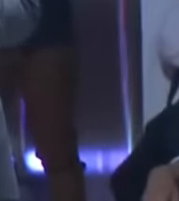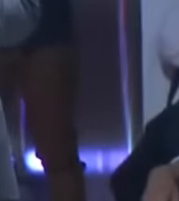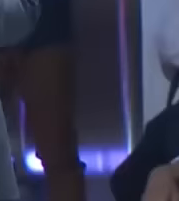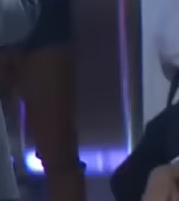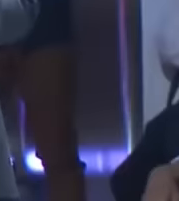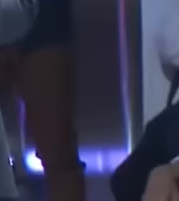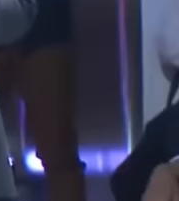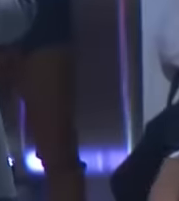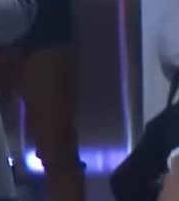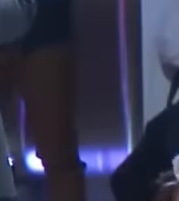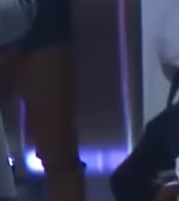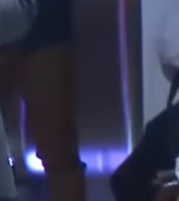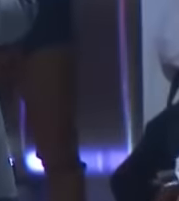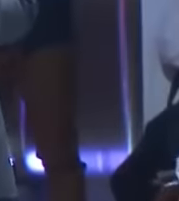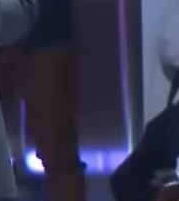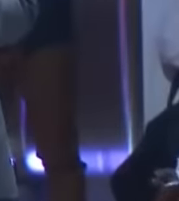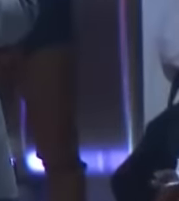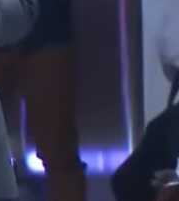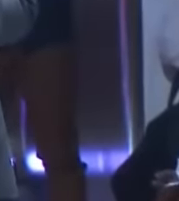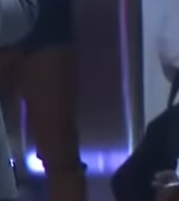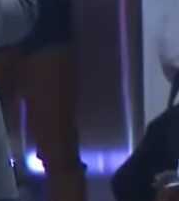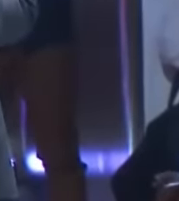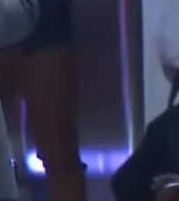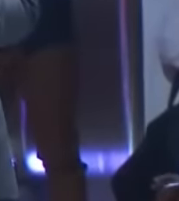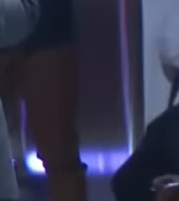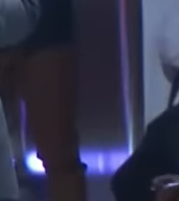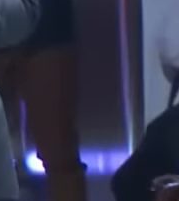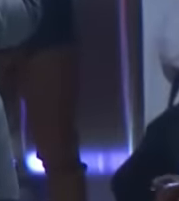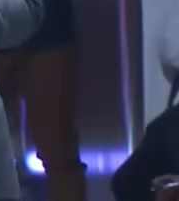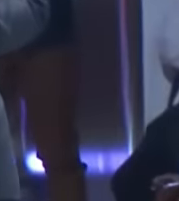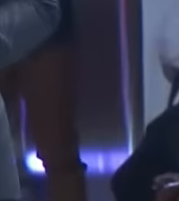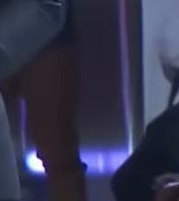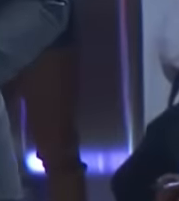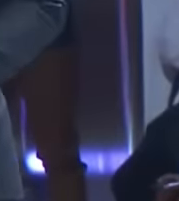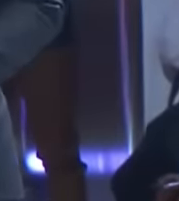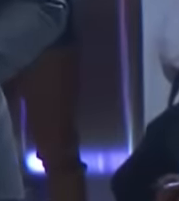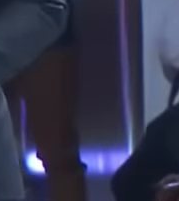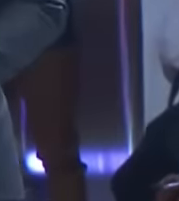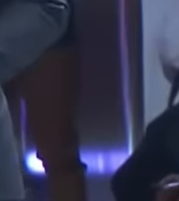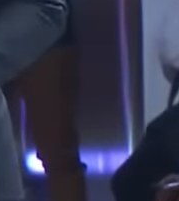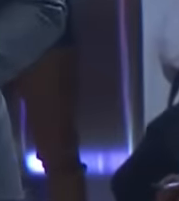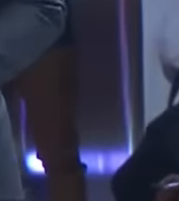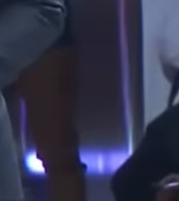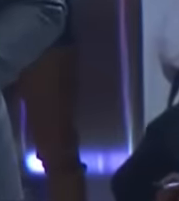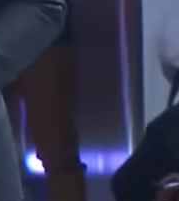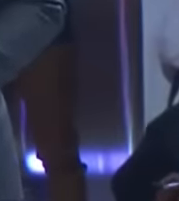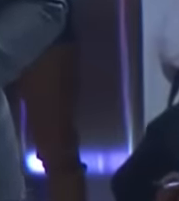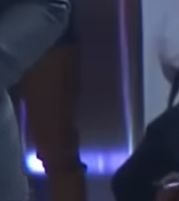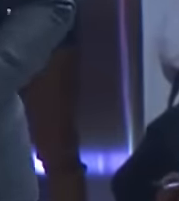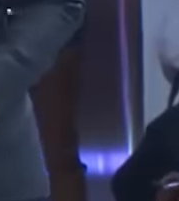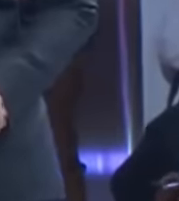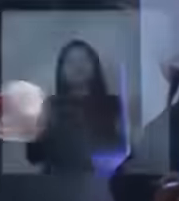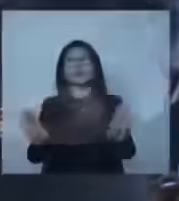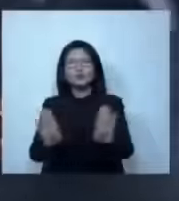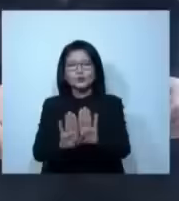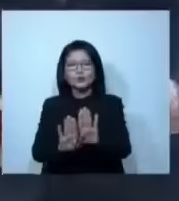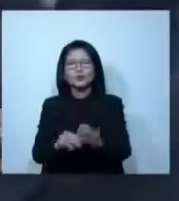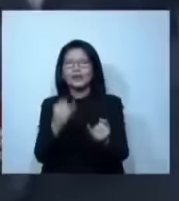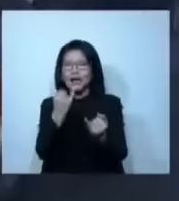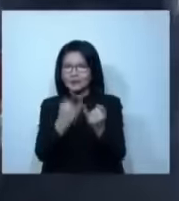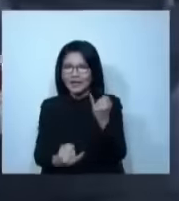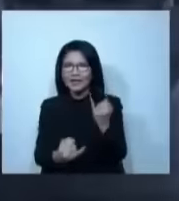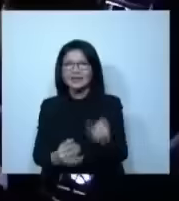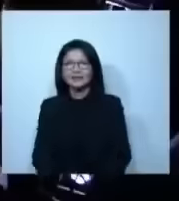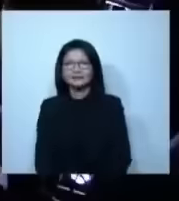calon presiden. Kami mohon para calon presiden untuk maju ke panggung menyampaikan pesan penutupnya. Baik, kami